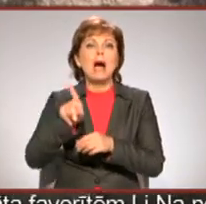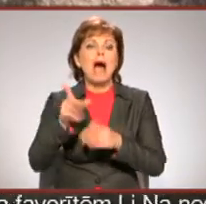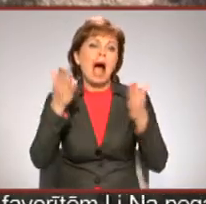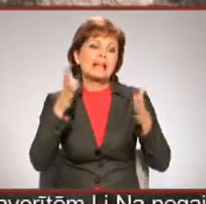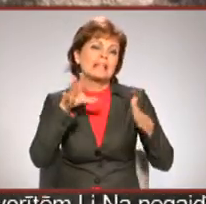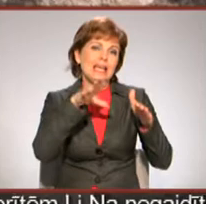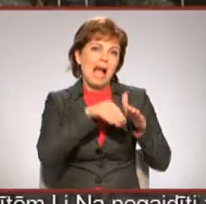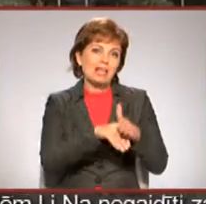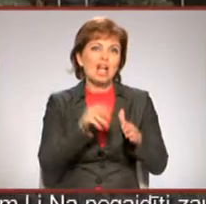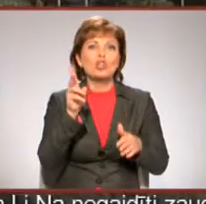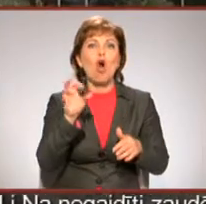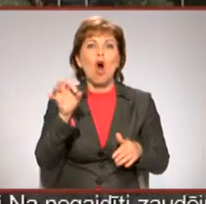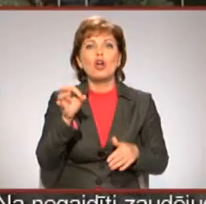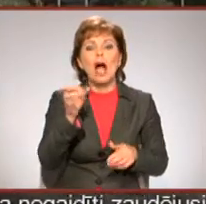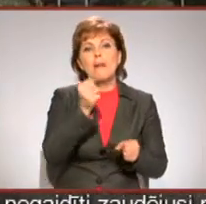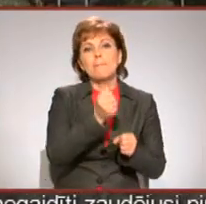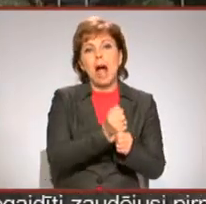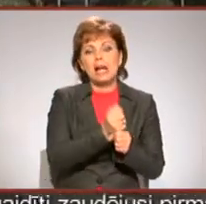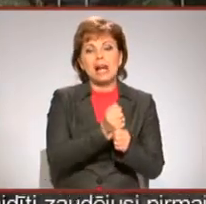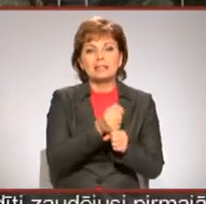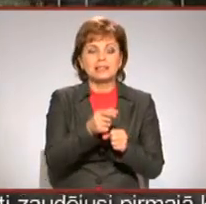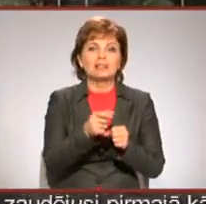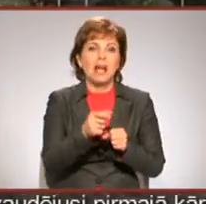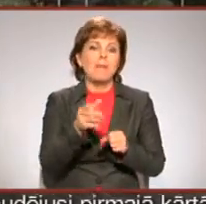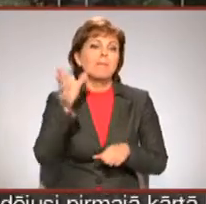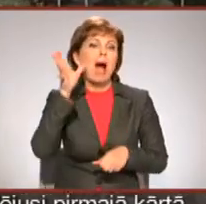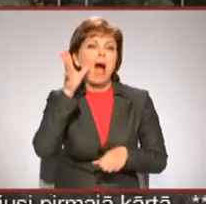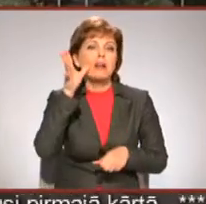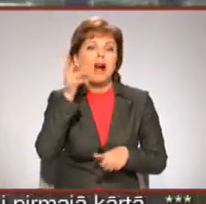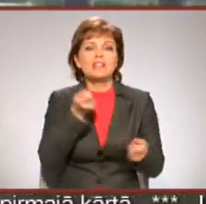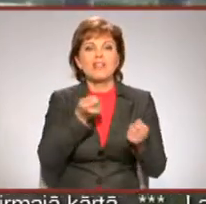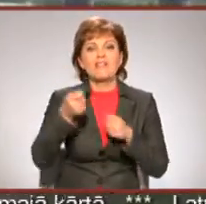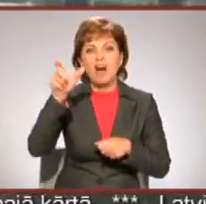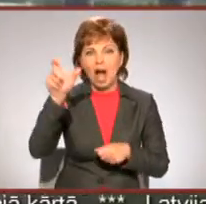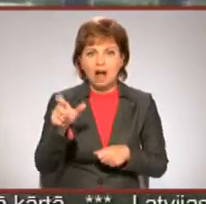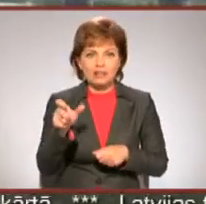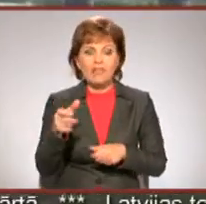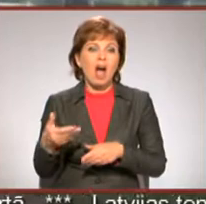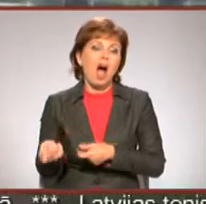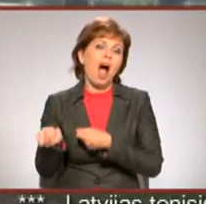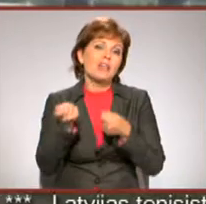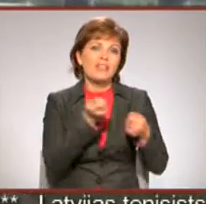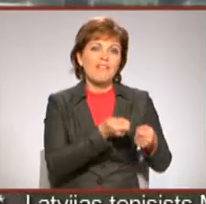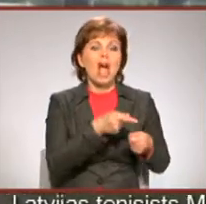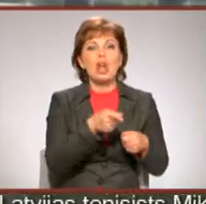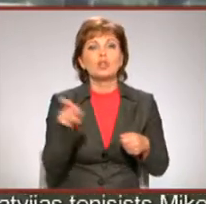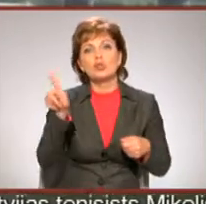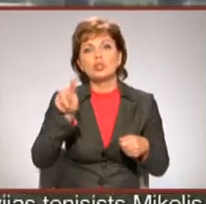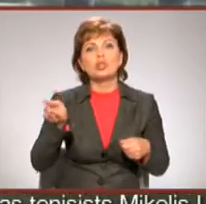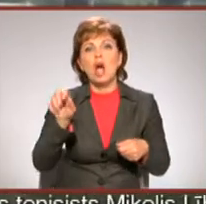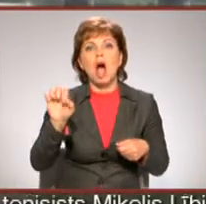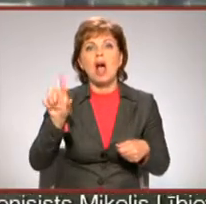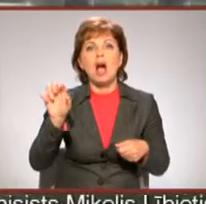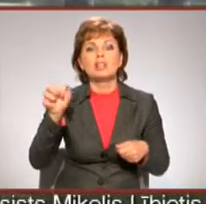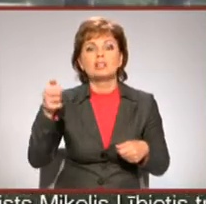iesaistīties nolēmas arī Kolkas pagasta pārvaldes vadītājs. Es atvedu uz Salacgrīvu un nodevu Salacgrīvu novadomas priekšsēdētājiem